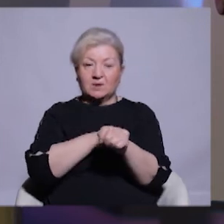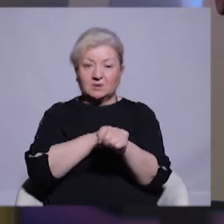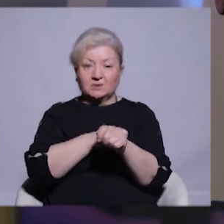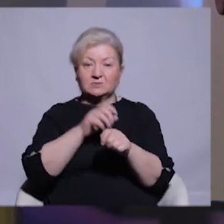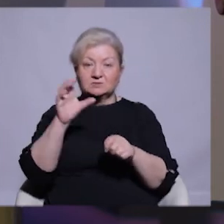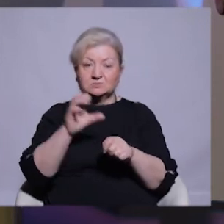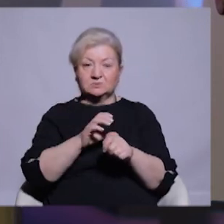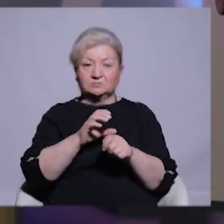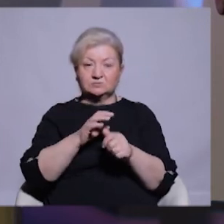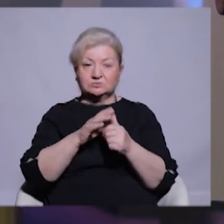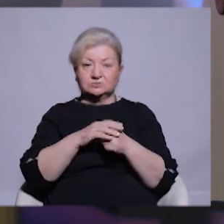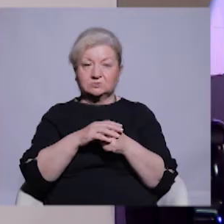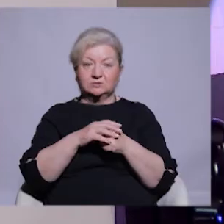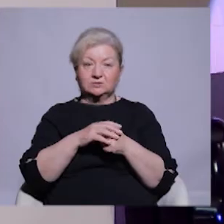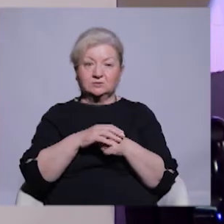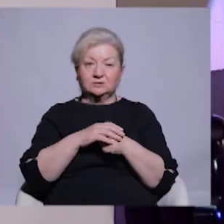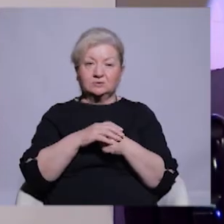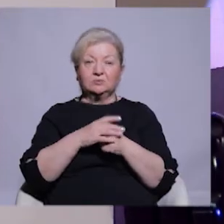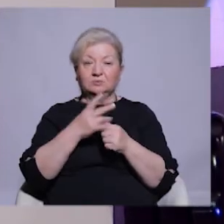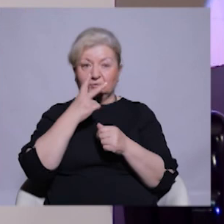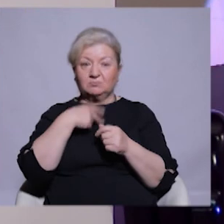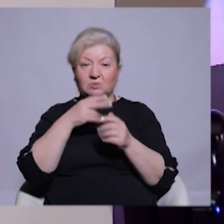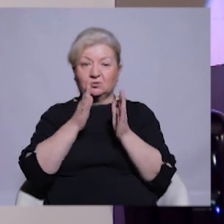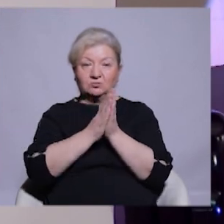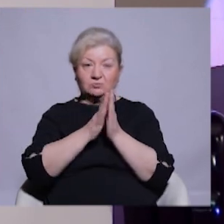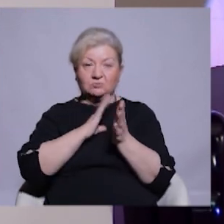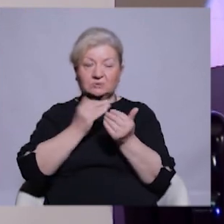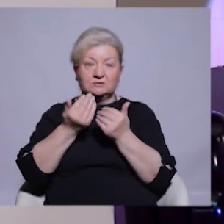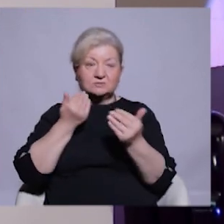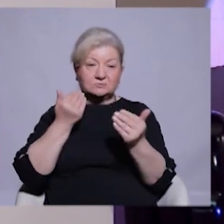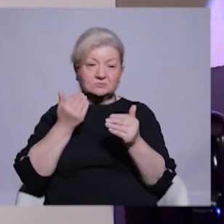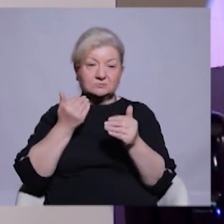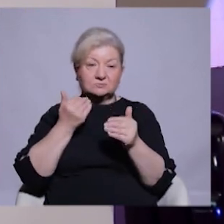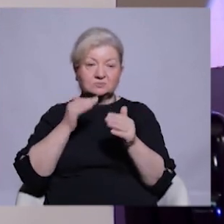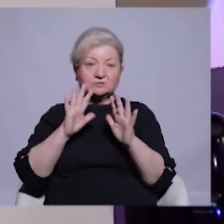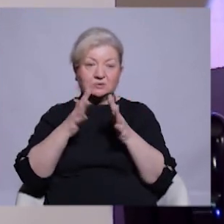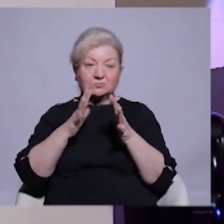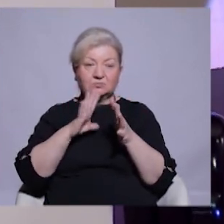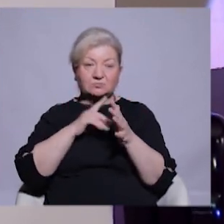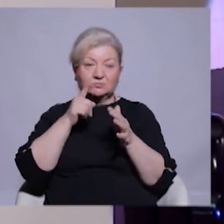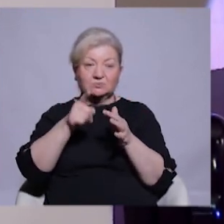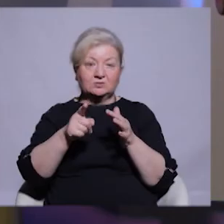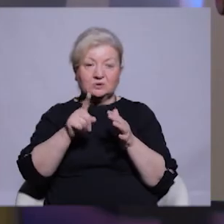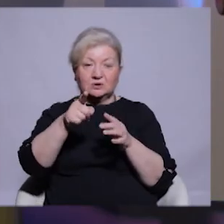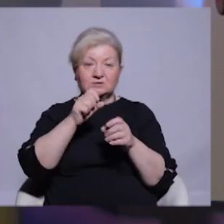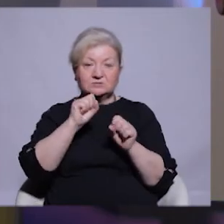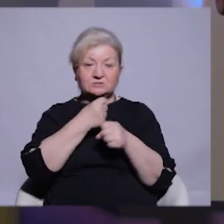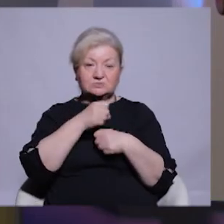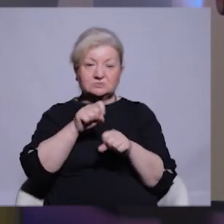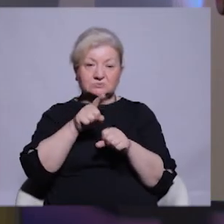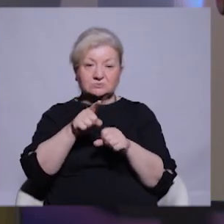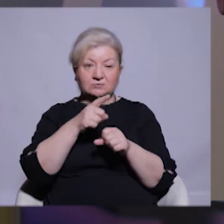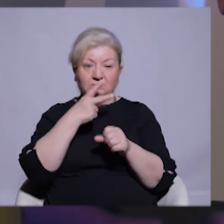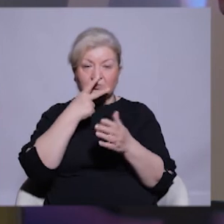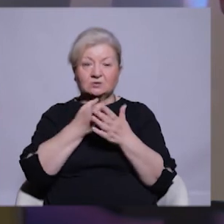მეტრი წამში. მოდით მეკითხოვეთ, რომ წინა შემთხვევაში ეს სიჩქარე,